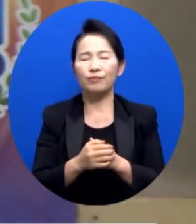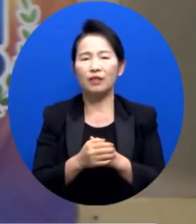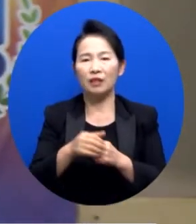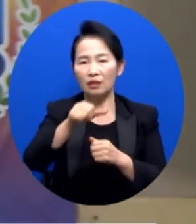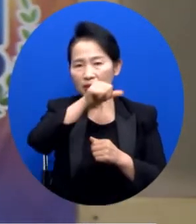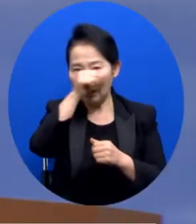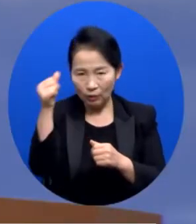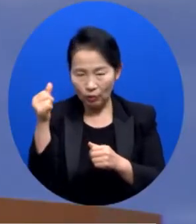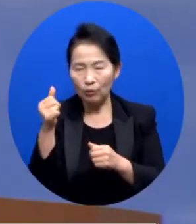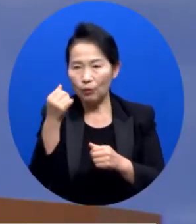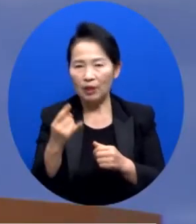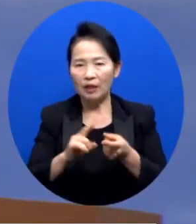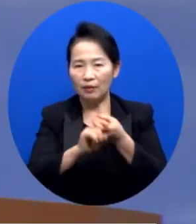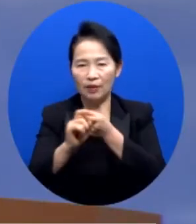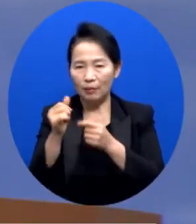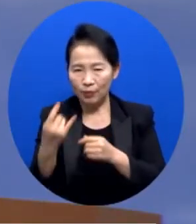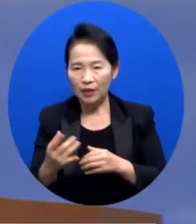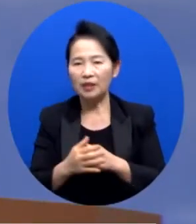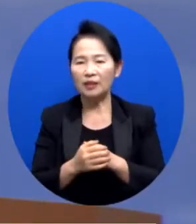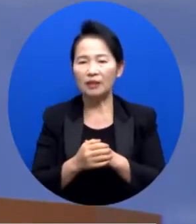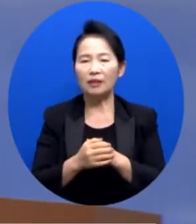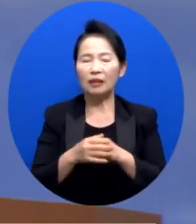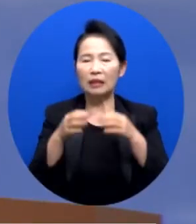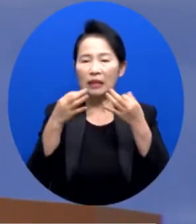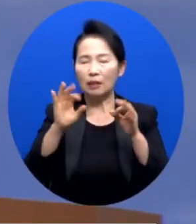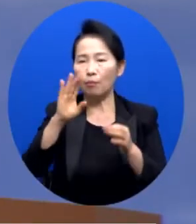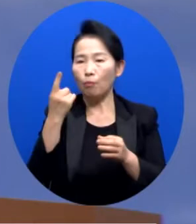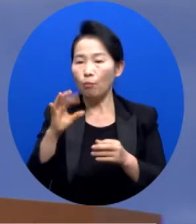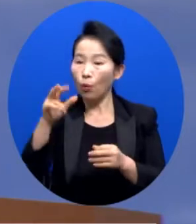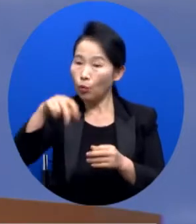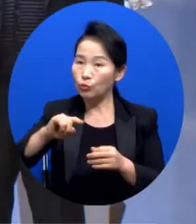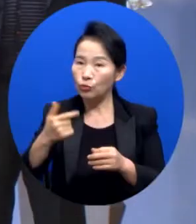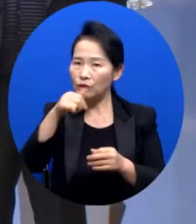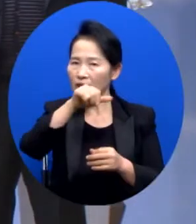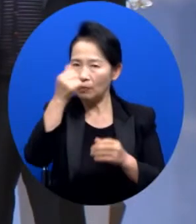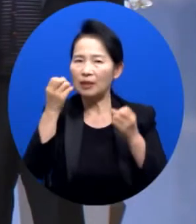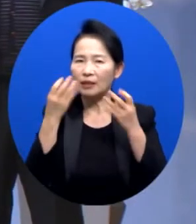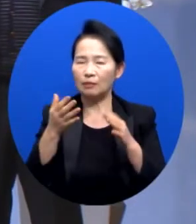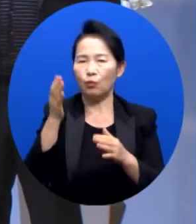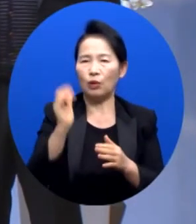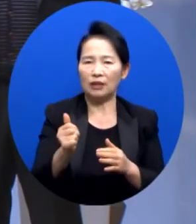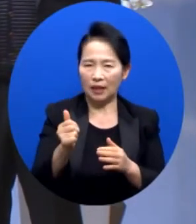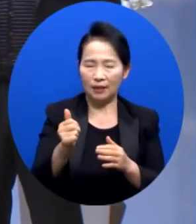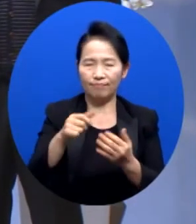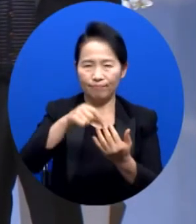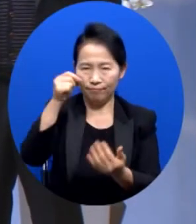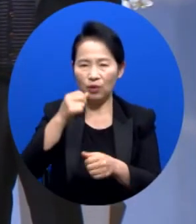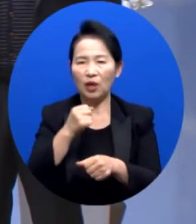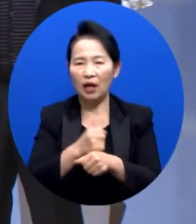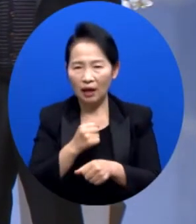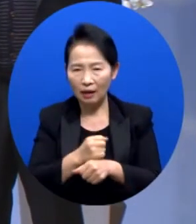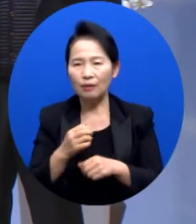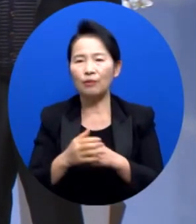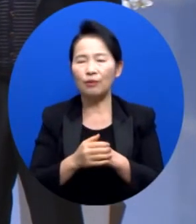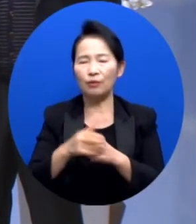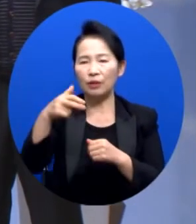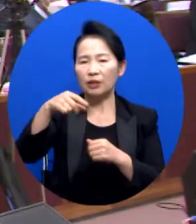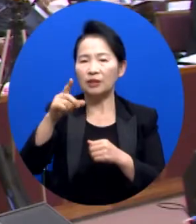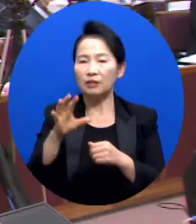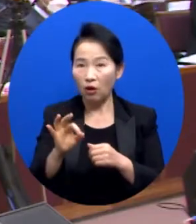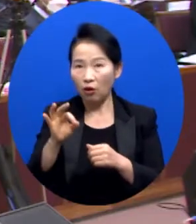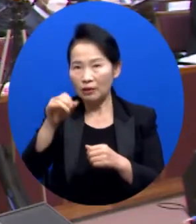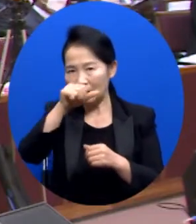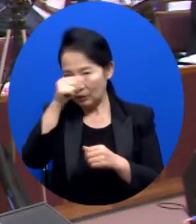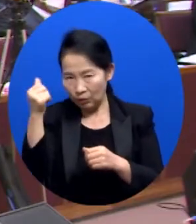장로 * 앞에는 경상 노베 김 봉 중 장로를 신임 회장으로 추대하고 수도 노회 정체 역장 노를 수석